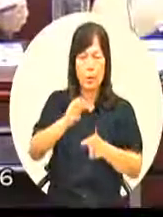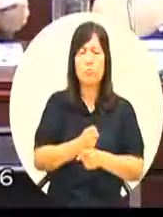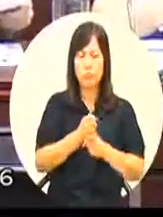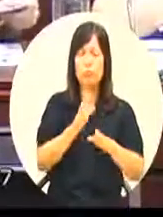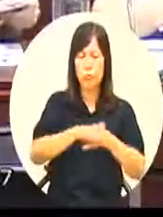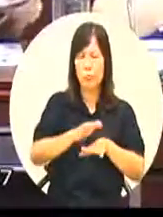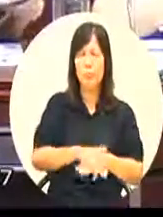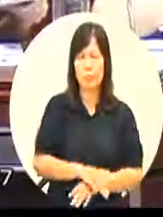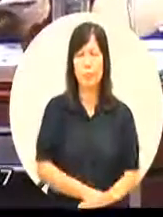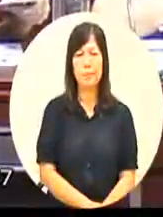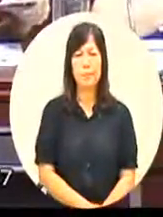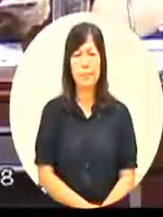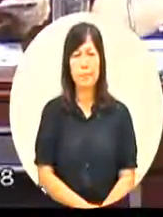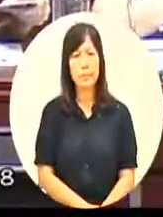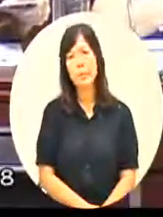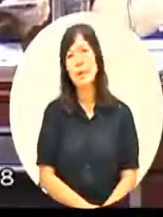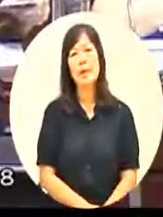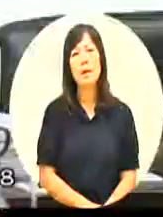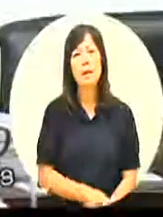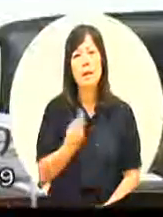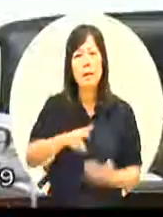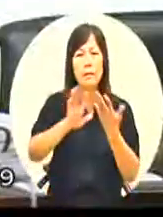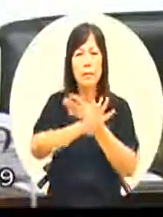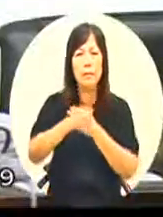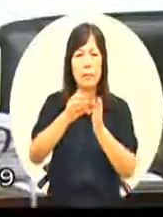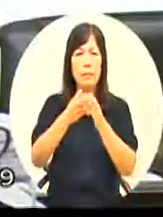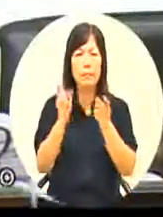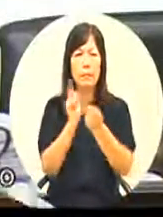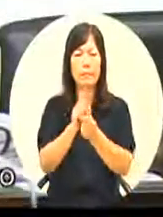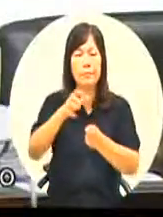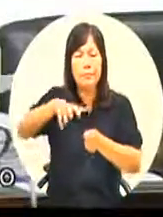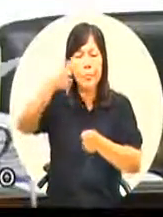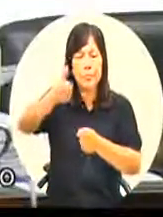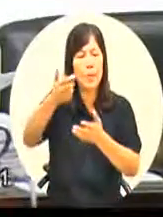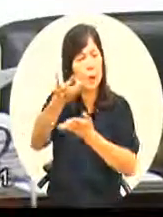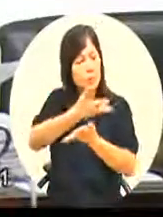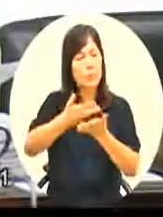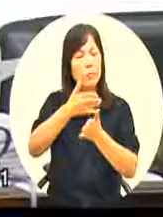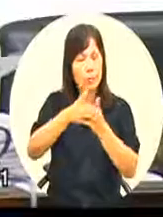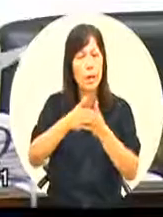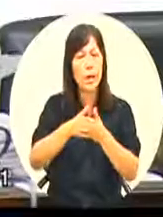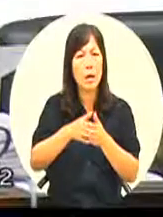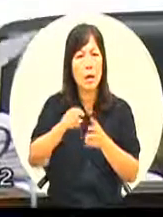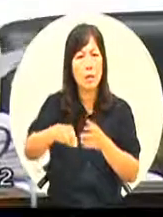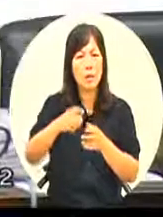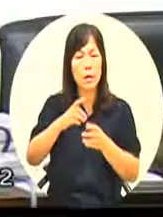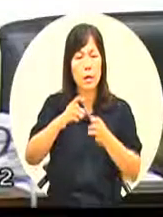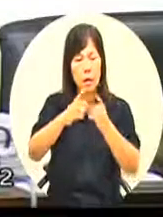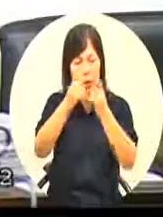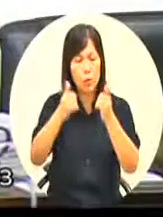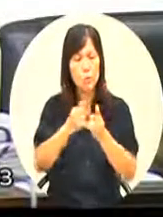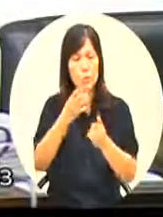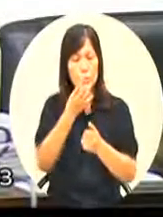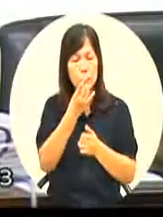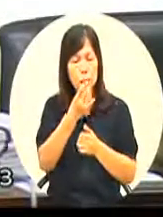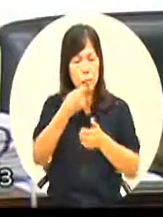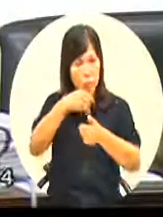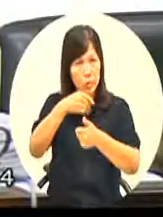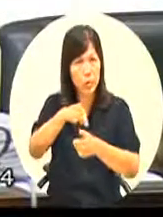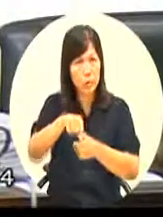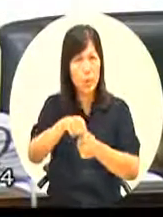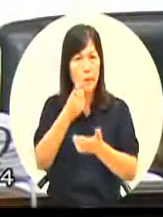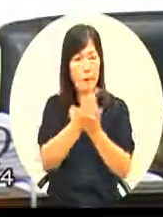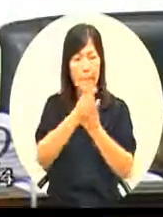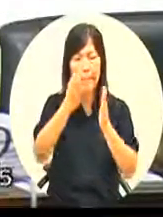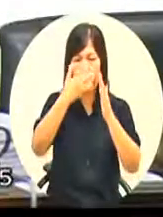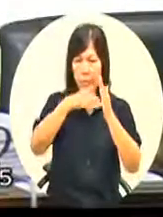的。 另外 我也要跟局长来沟通的就是说，其实这个足以教学其实在各级学